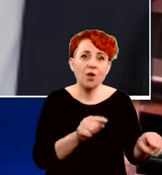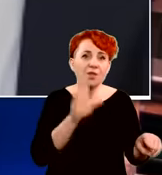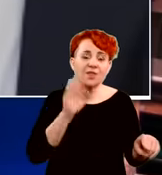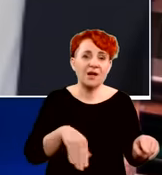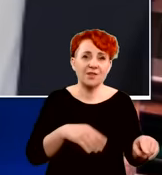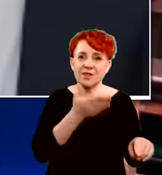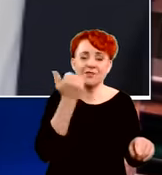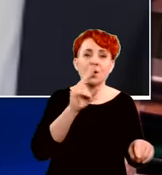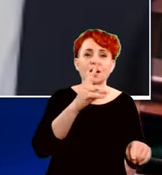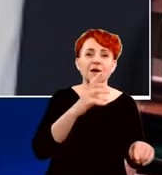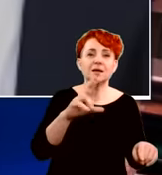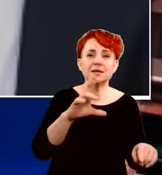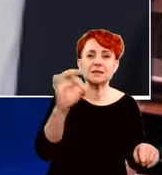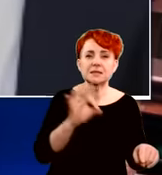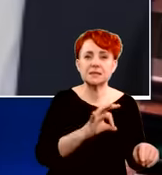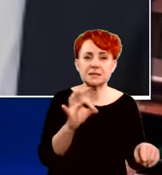Krajowego Rejestru